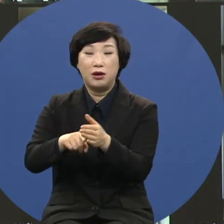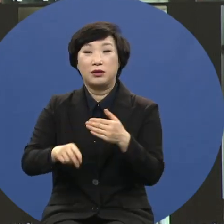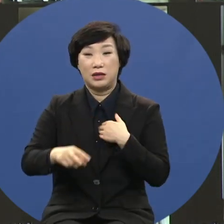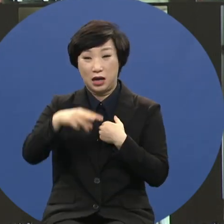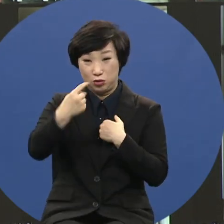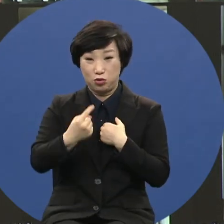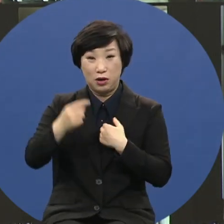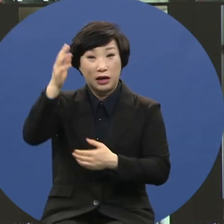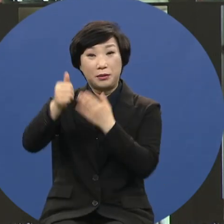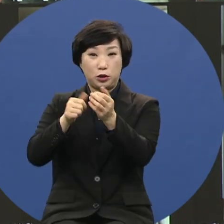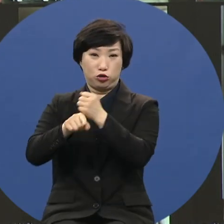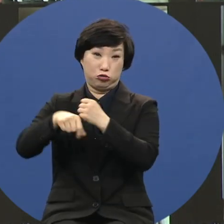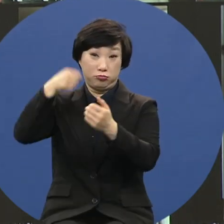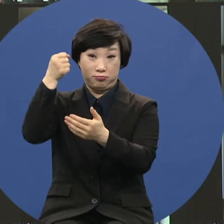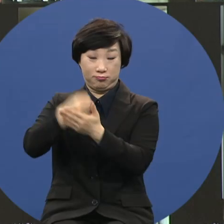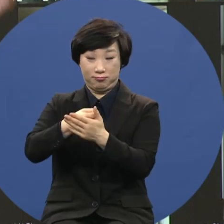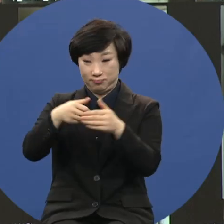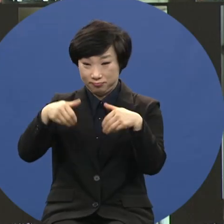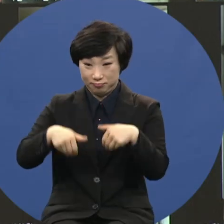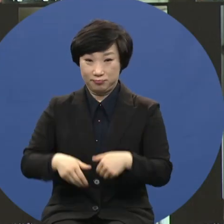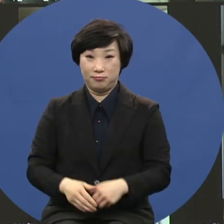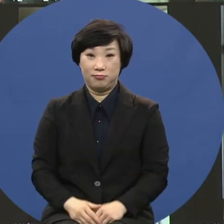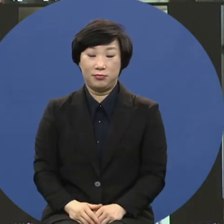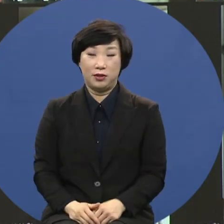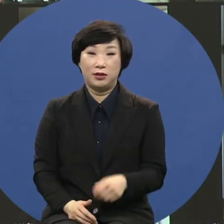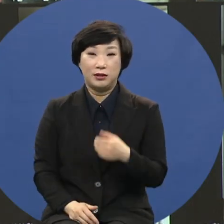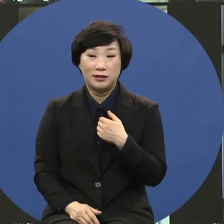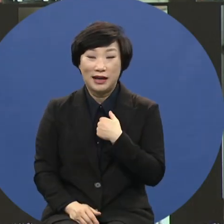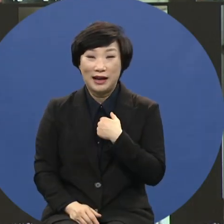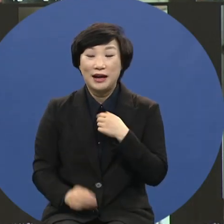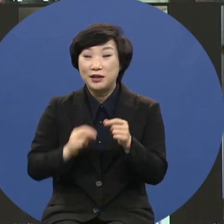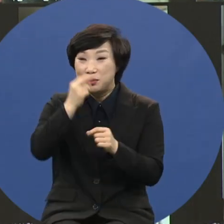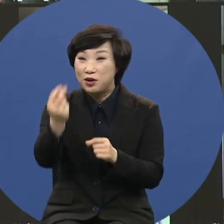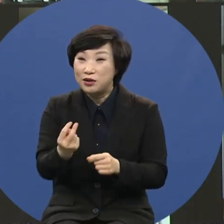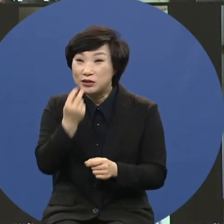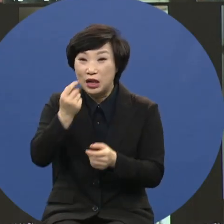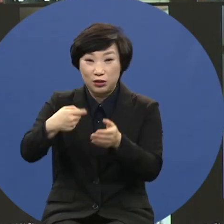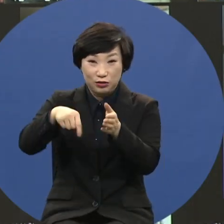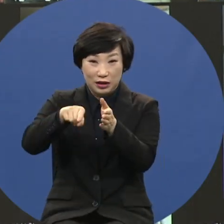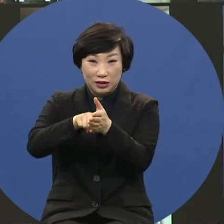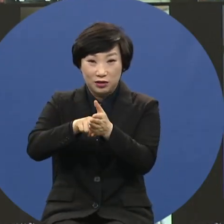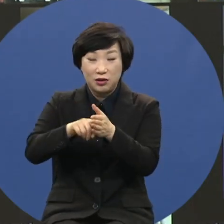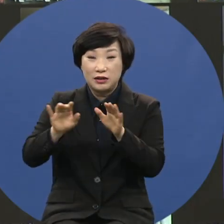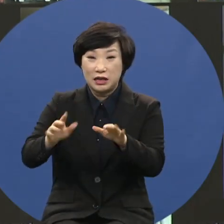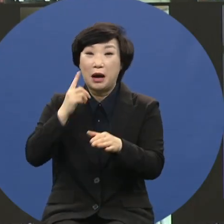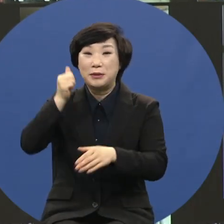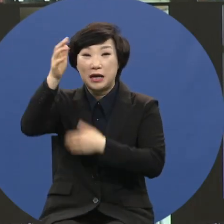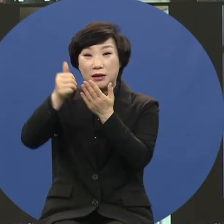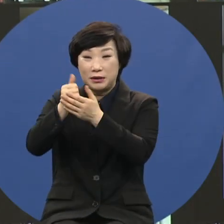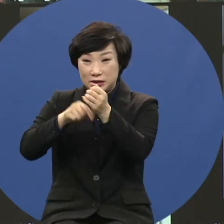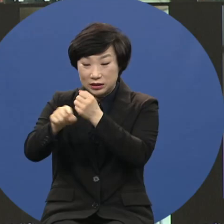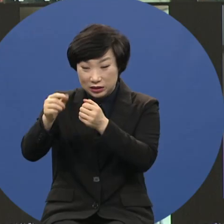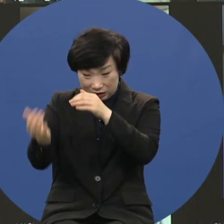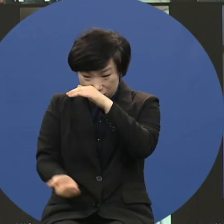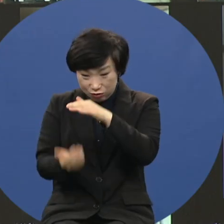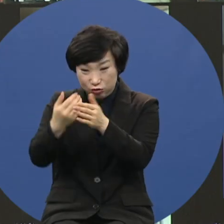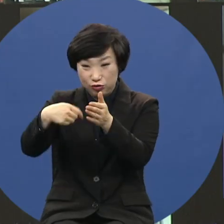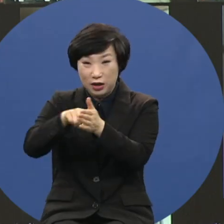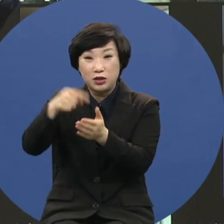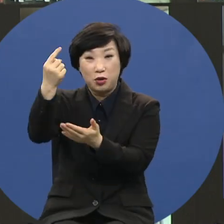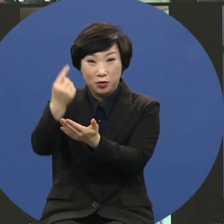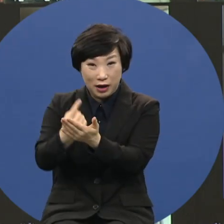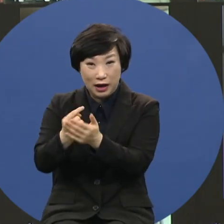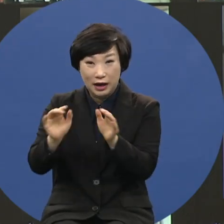나도 뜻을 정하라 이 말이고, 나를 영생하기 위해서 아버지 뜻을 위해서 이루기 위해서